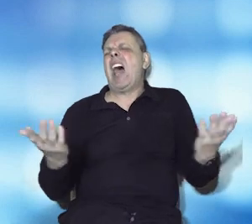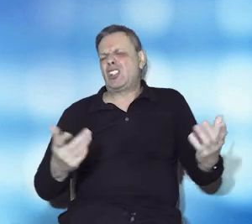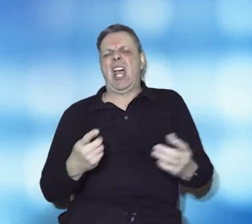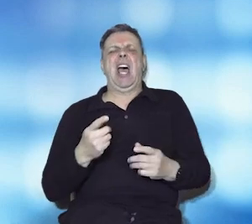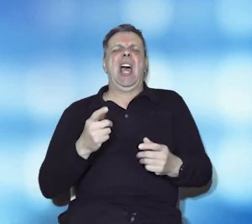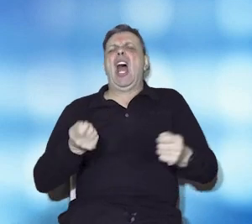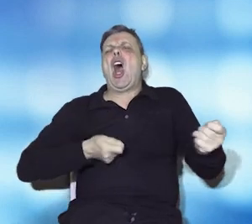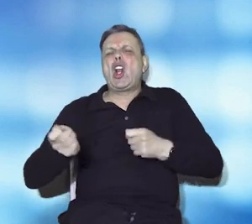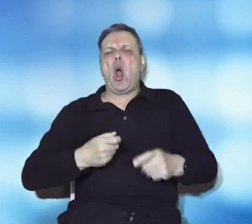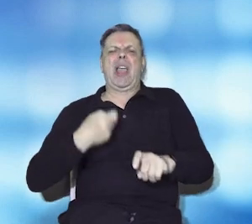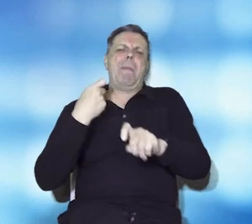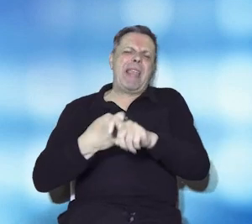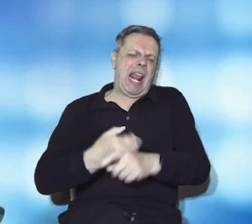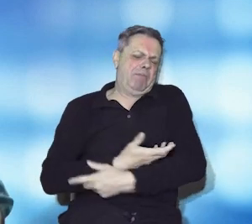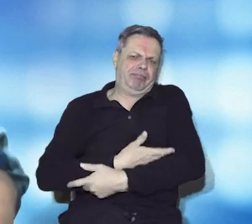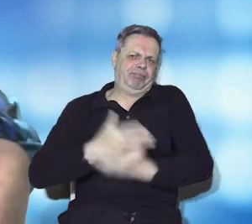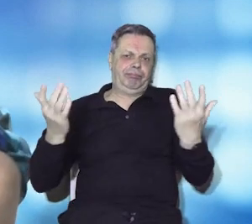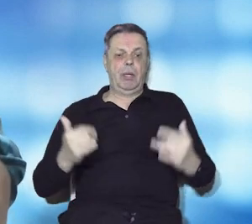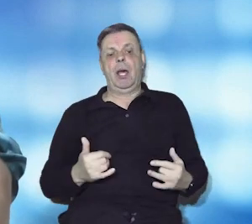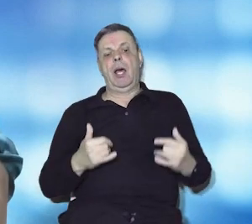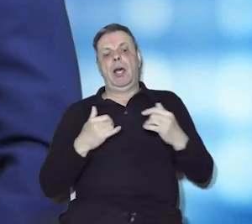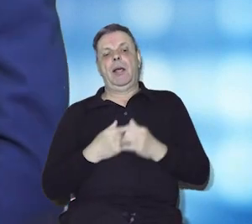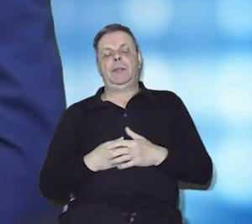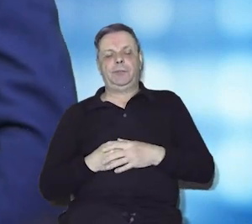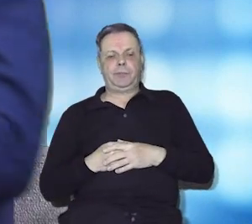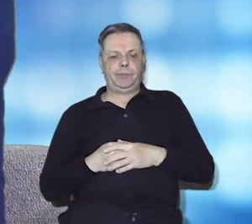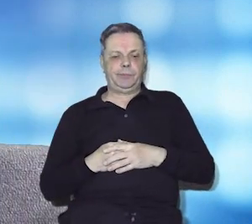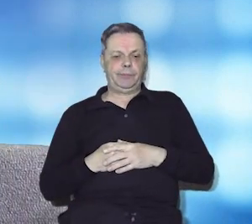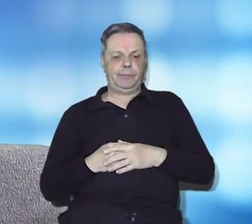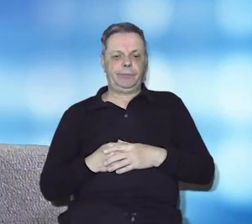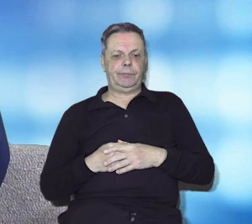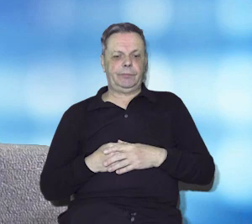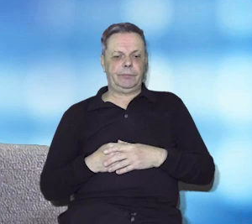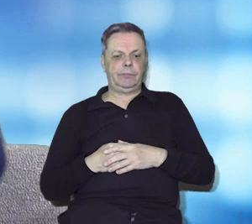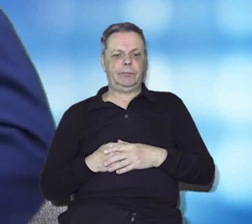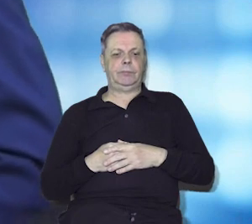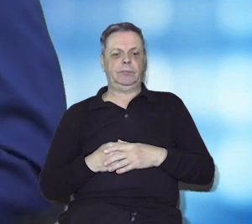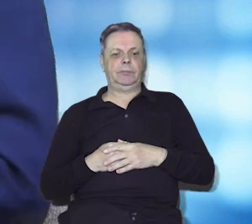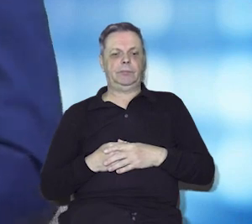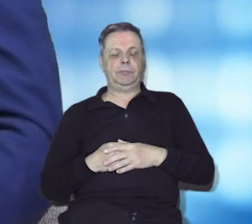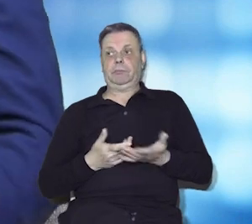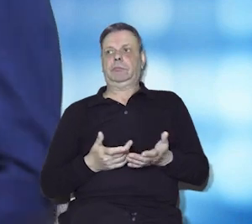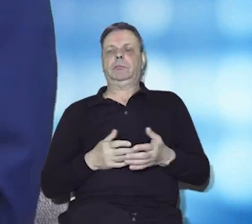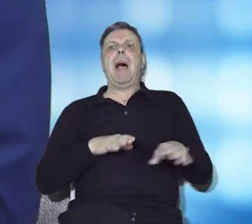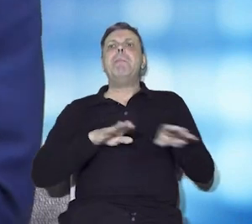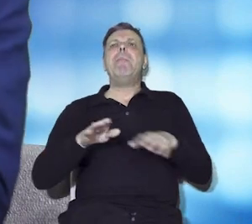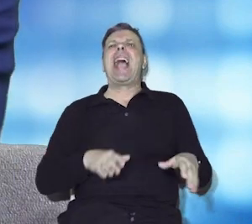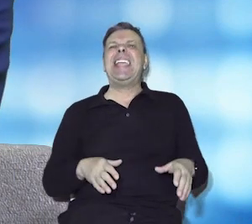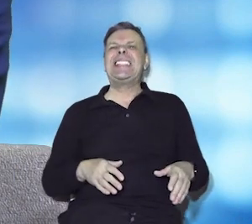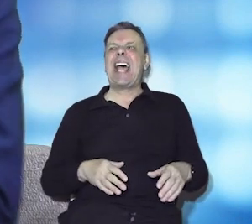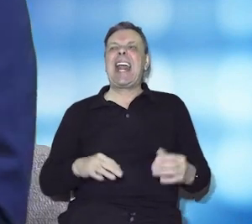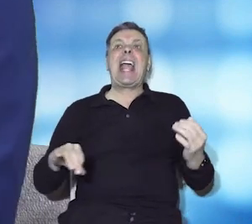metal, a evo s dečkima sad sviramo još tako onda nešto. I magistar glazbe i tu, specifič. Evo ga na cesti.